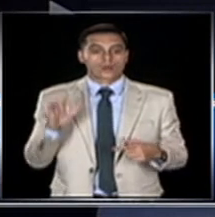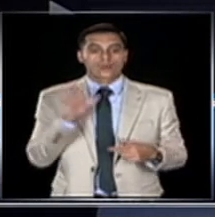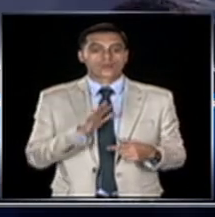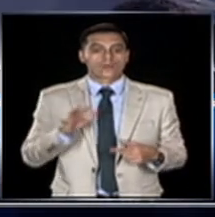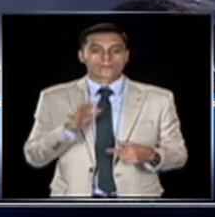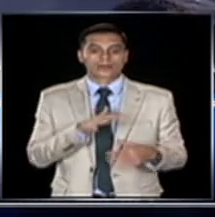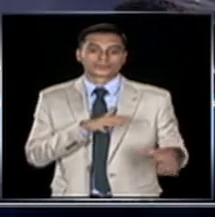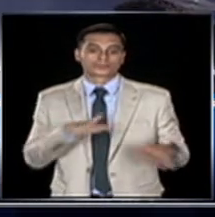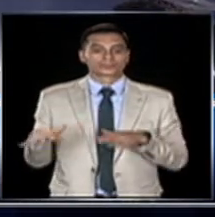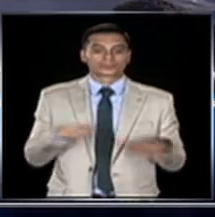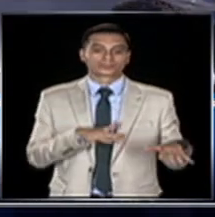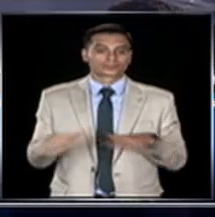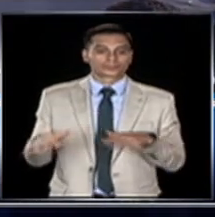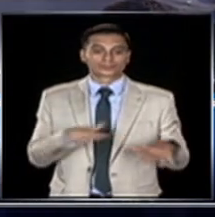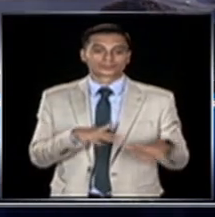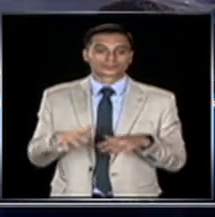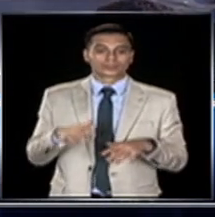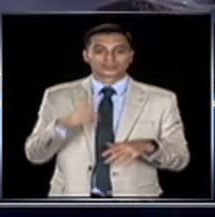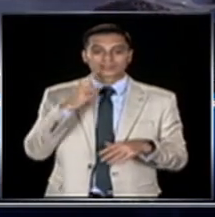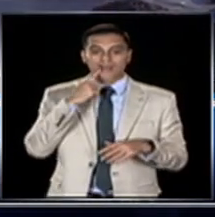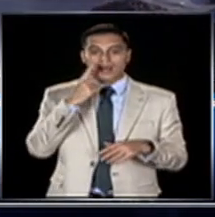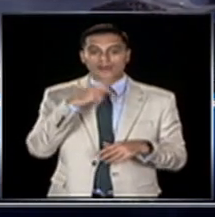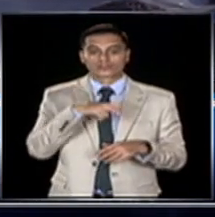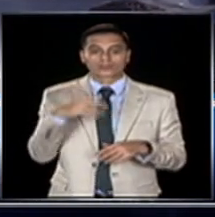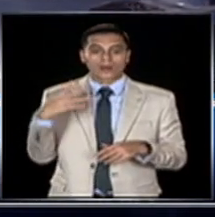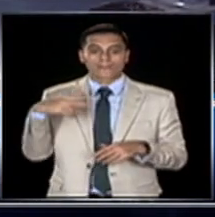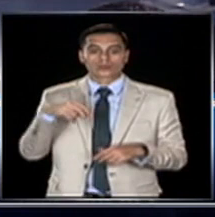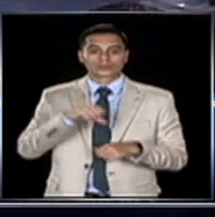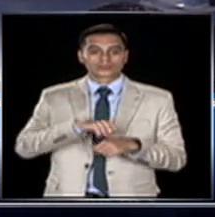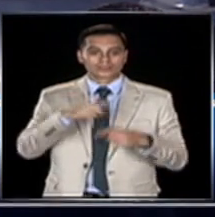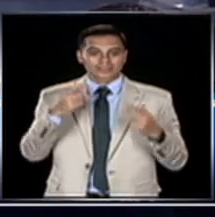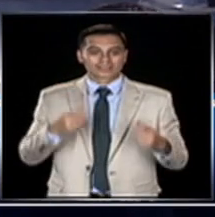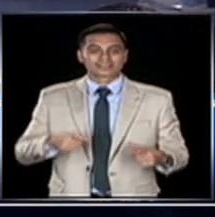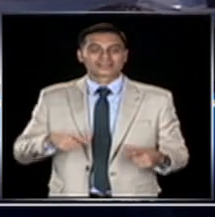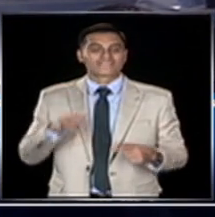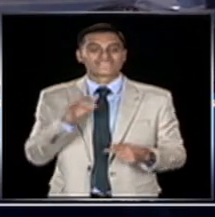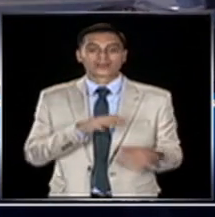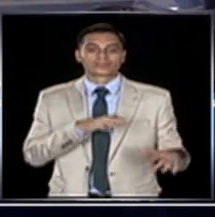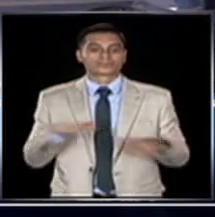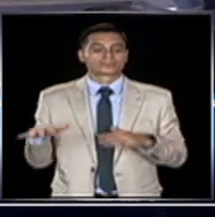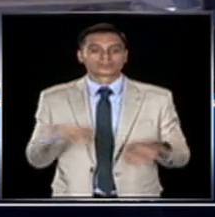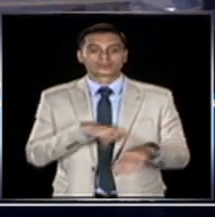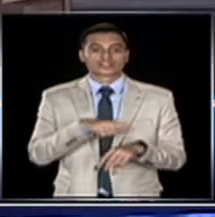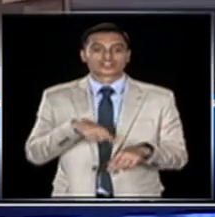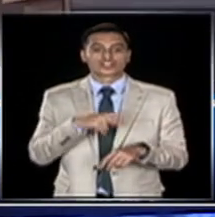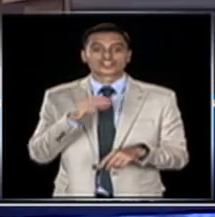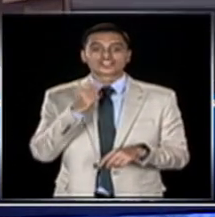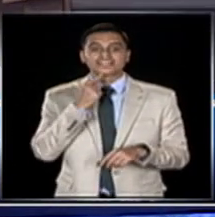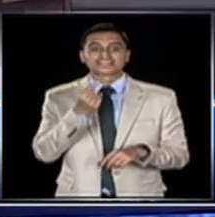1884، فما هي؟ في 23 إبريل استمر 20 ثانية